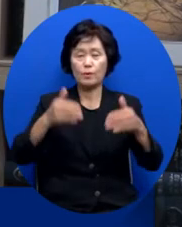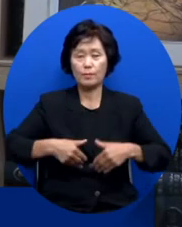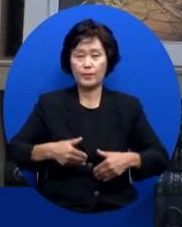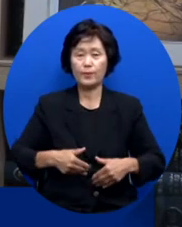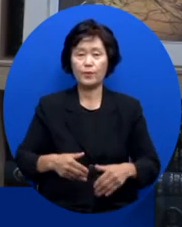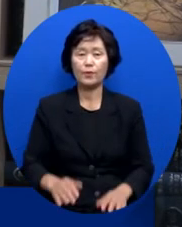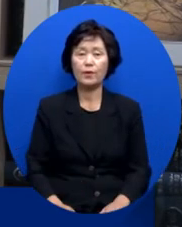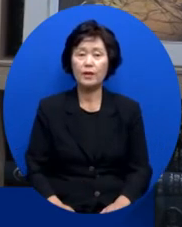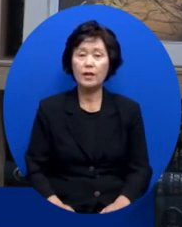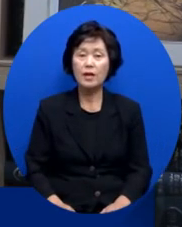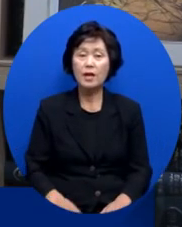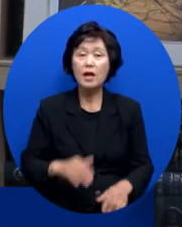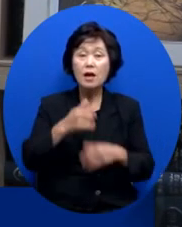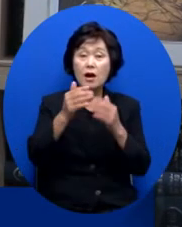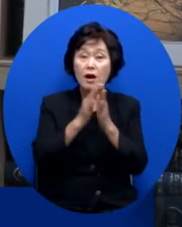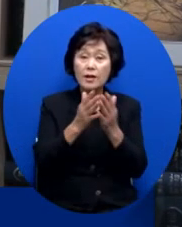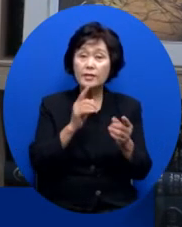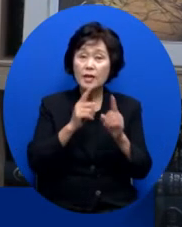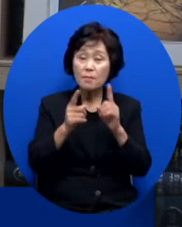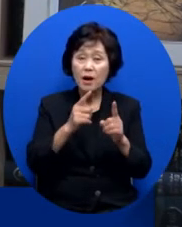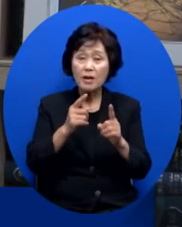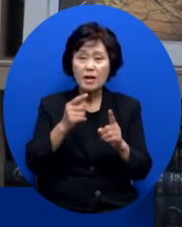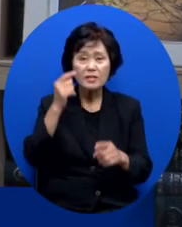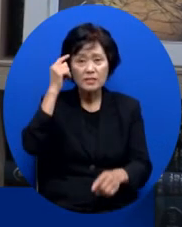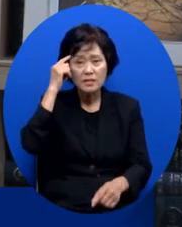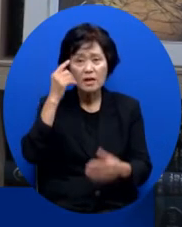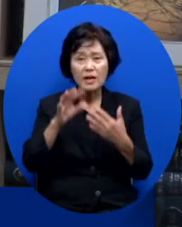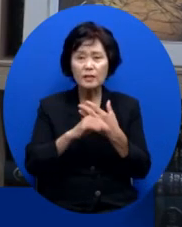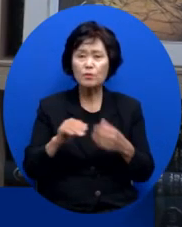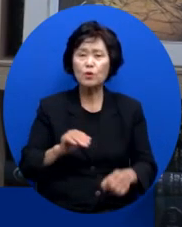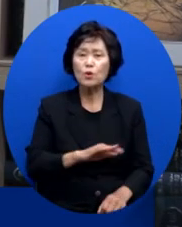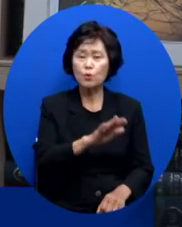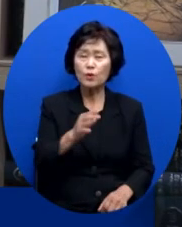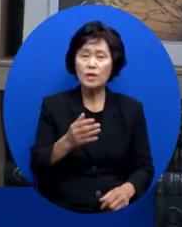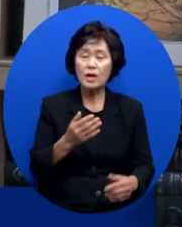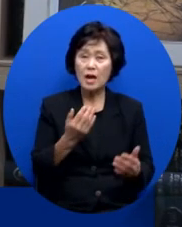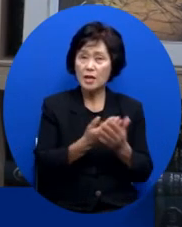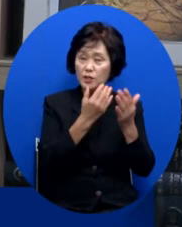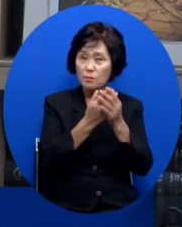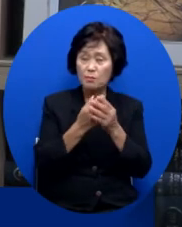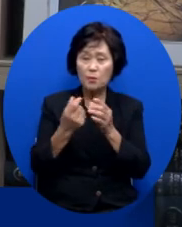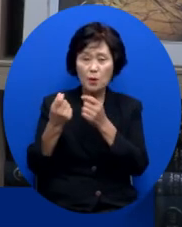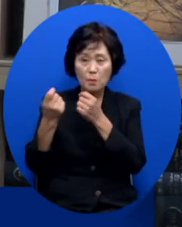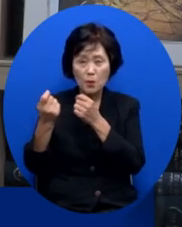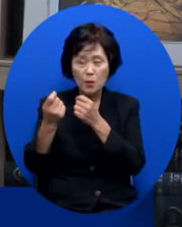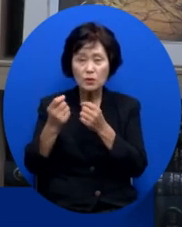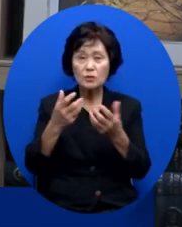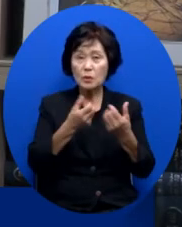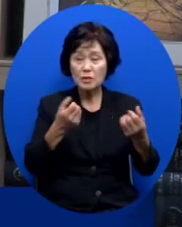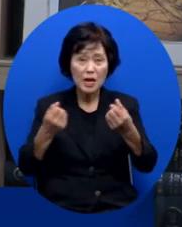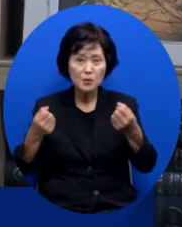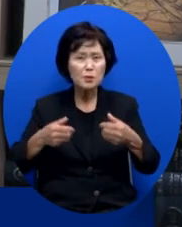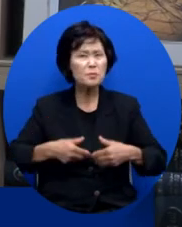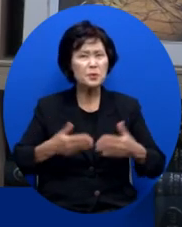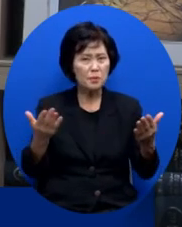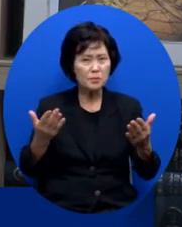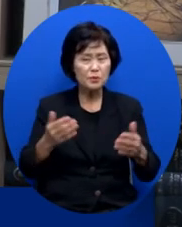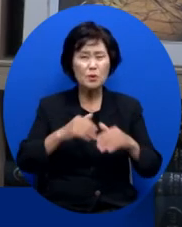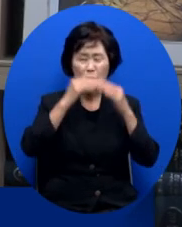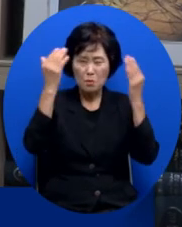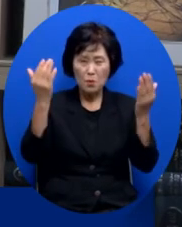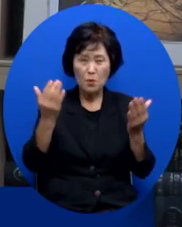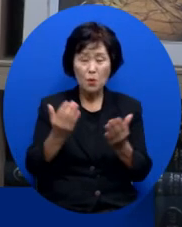우리가 진보와 보수를 나눌 필요도 없고 대형 교회와 소형 교회를 나눌 필요도 없고 우리 모두는 창조 보전에